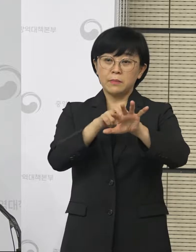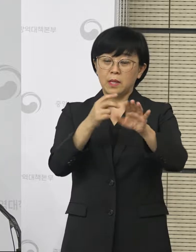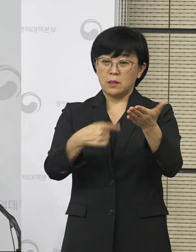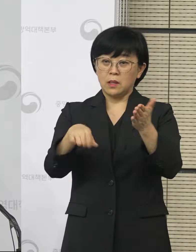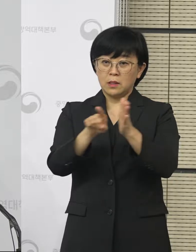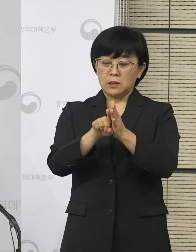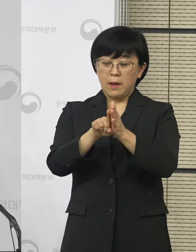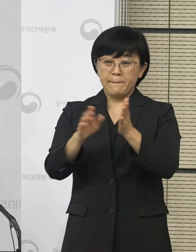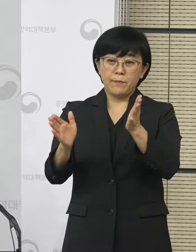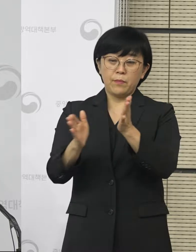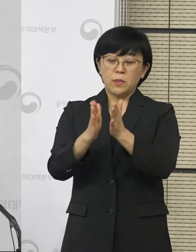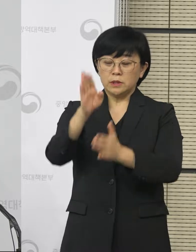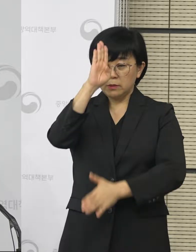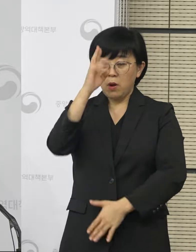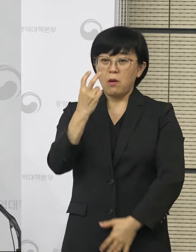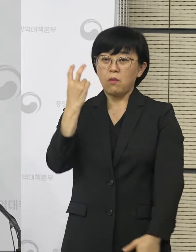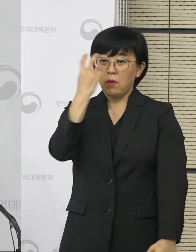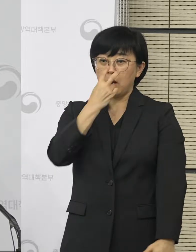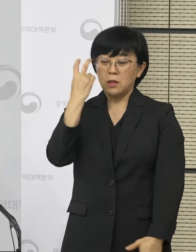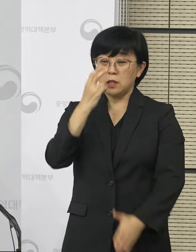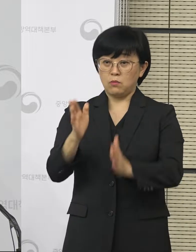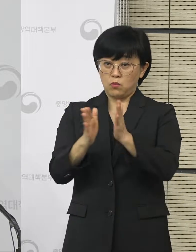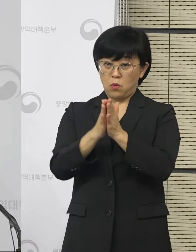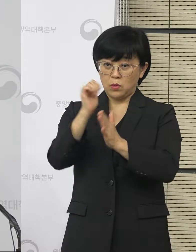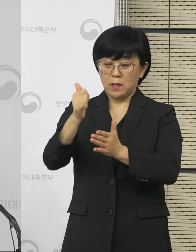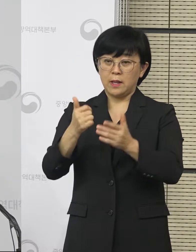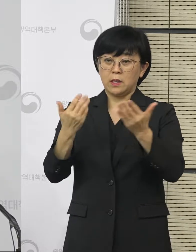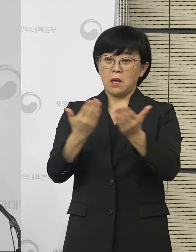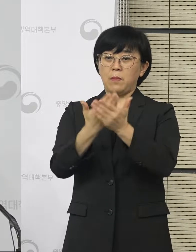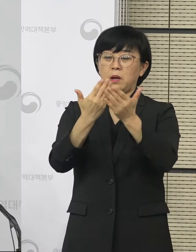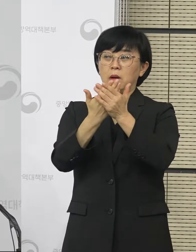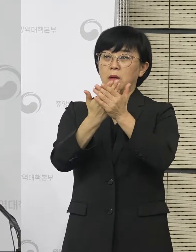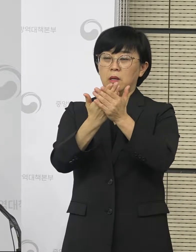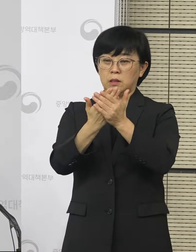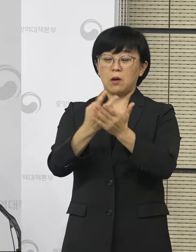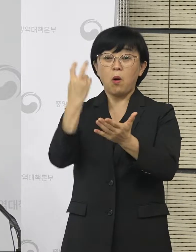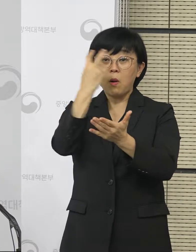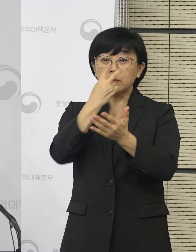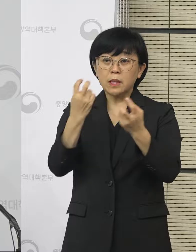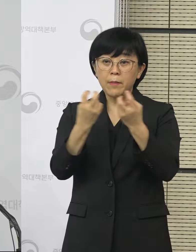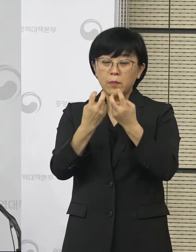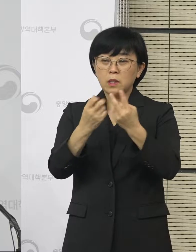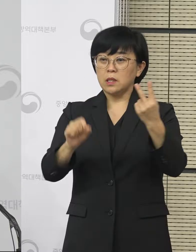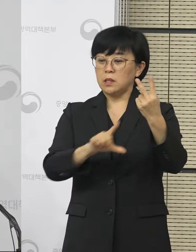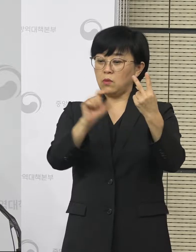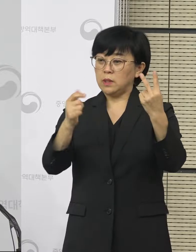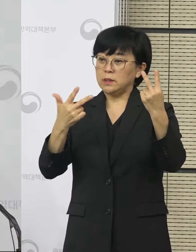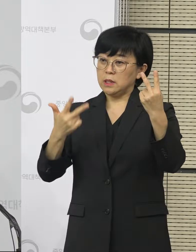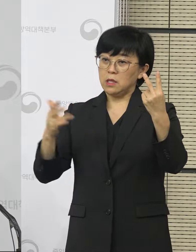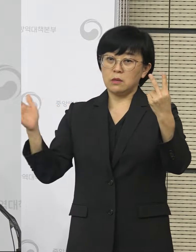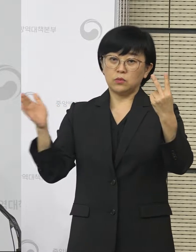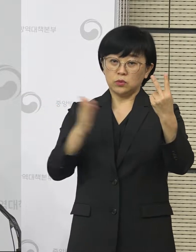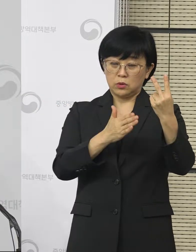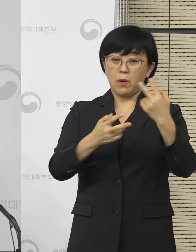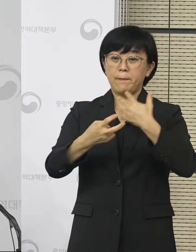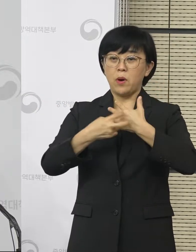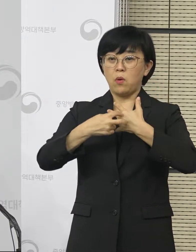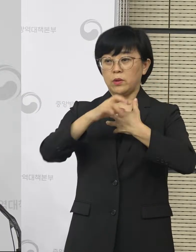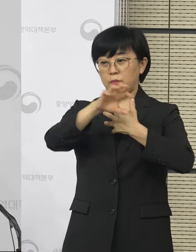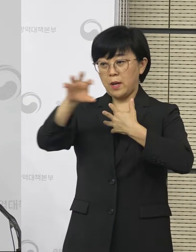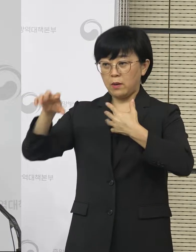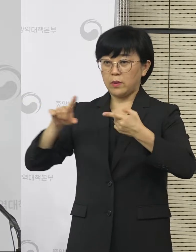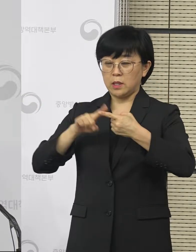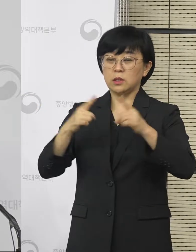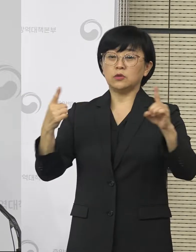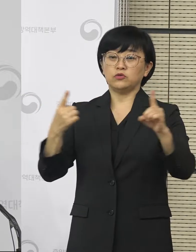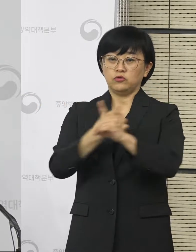조기 진단을 위해 질병관리본부가 개발한 진단검사법을 이르면 2월 7일부터 주요 의료기관에서 시행할